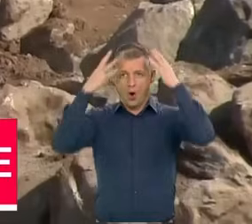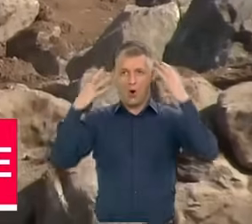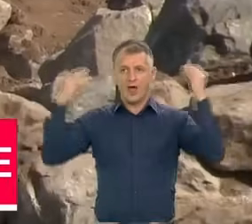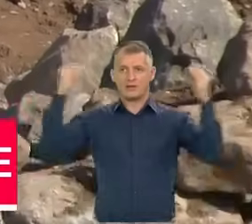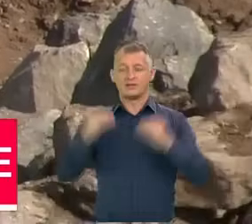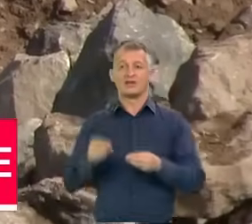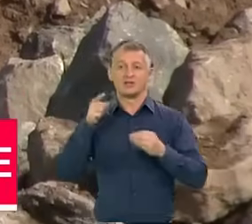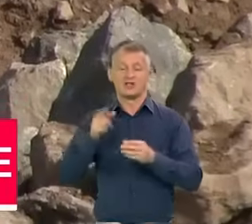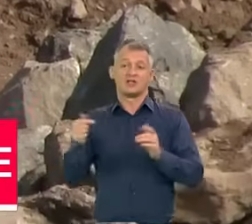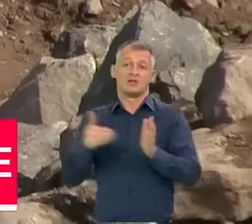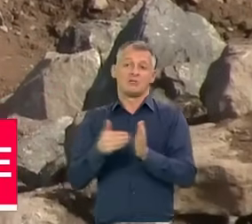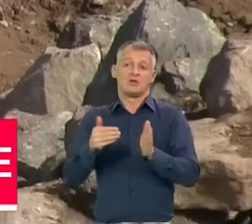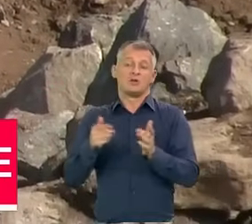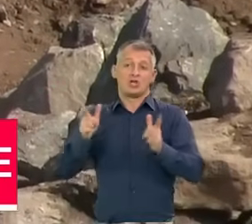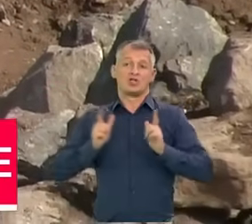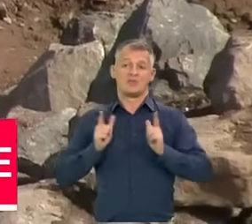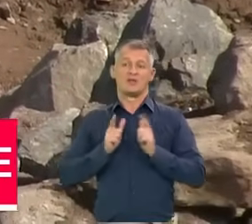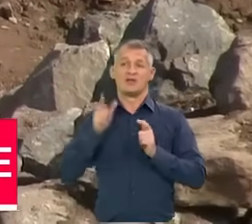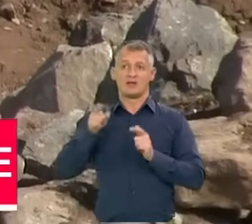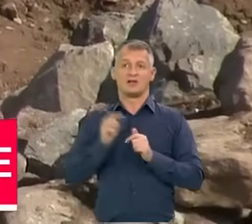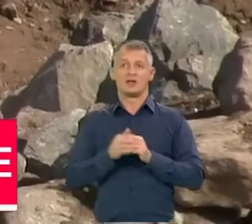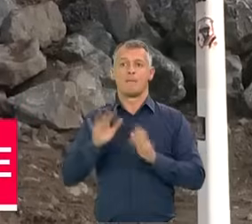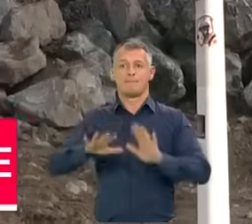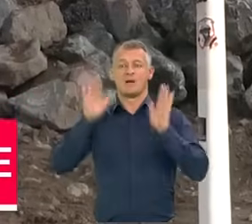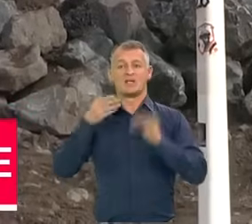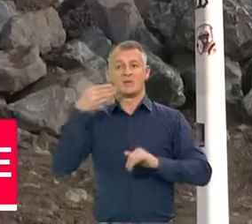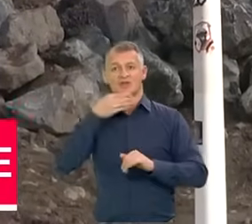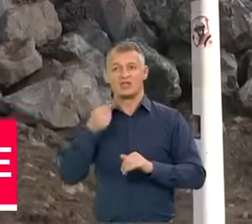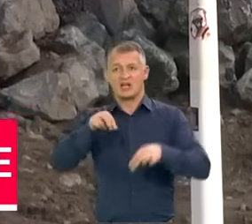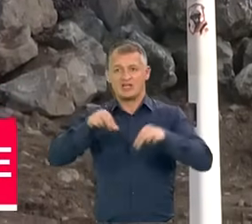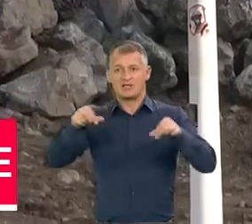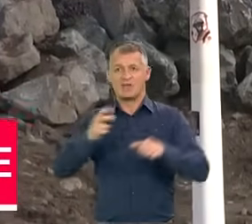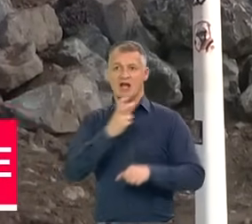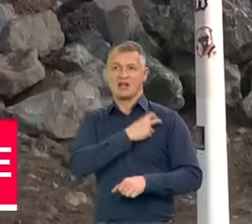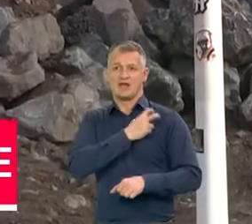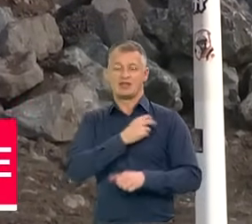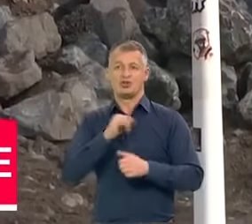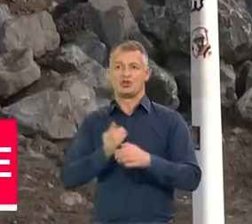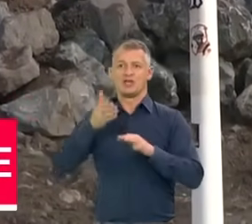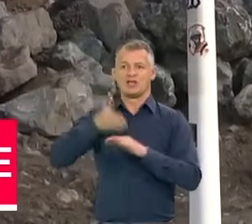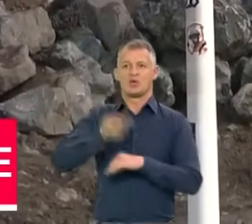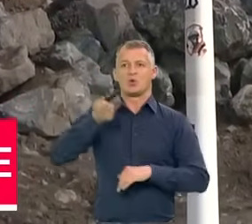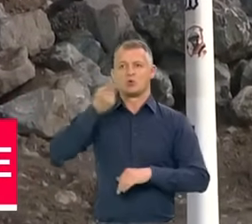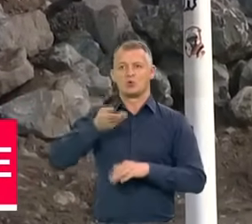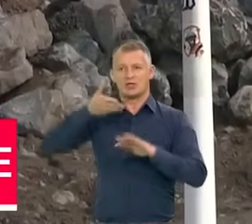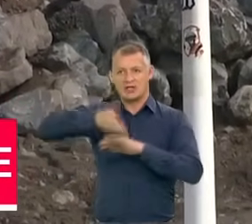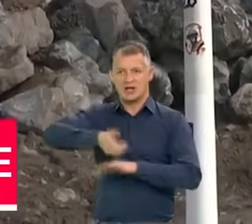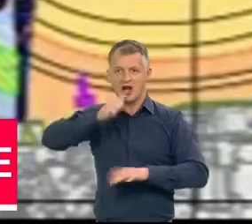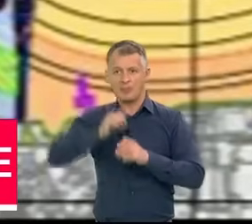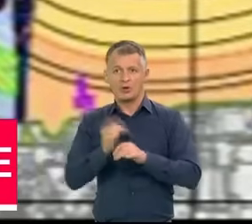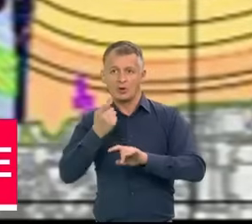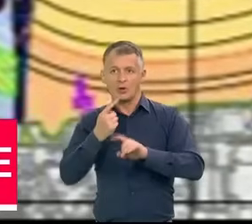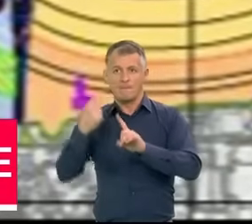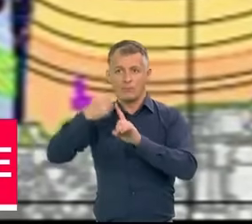astfel că este de așteptat ca și aici plaja să beneficieze de un nisip de calitate și o intrare lină în apă în plus după